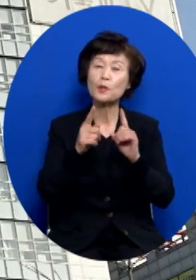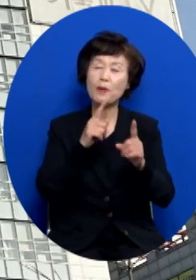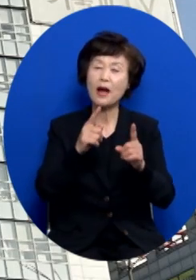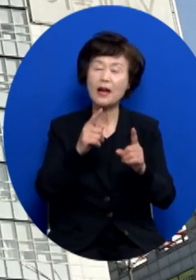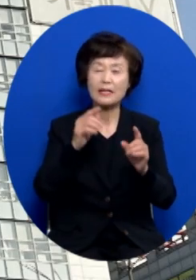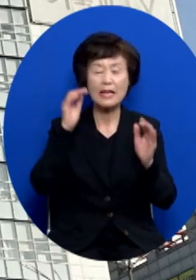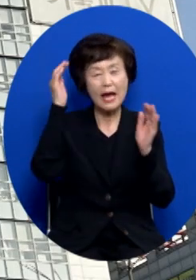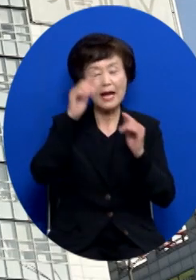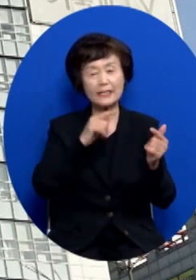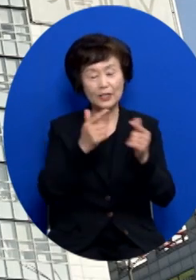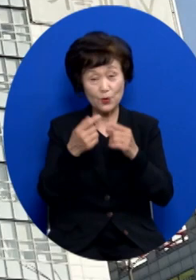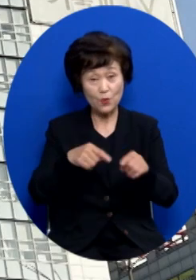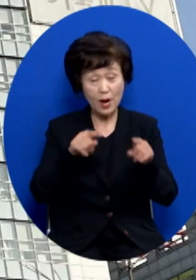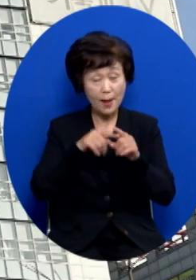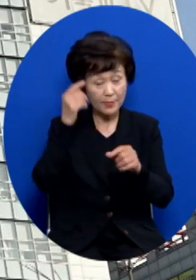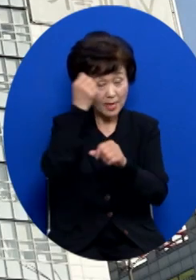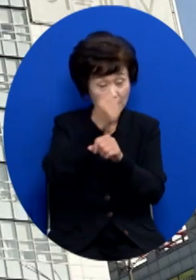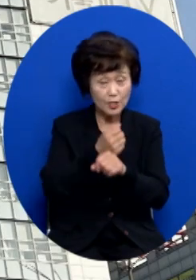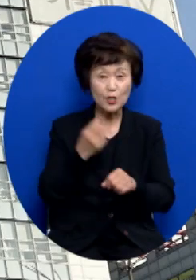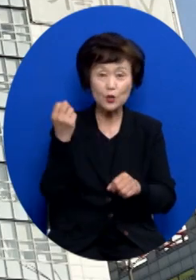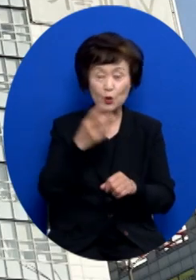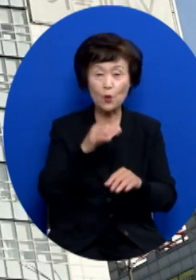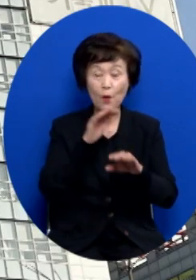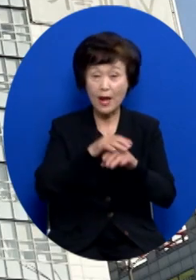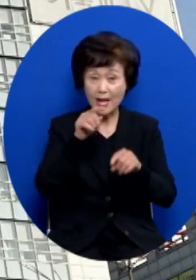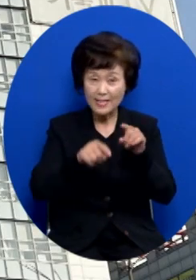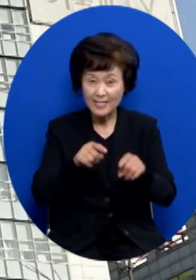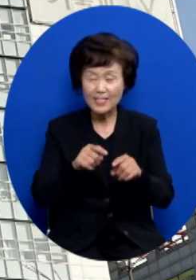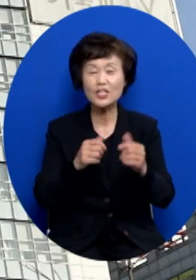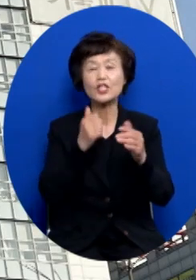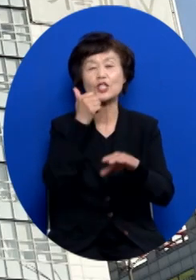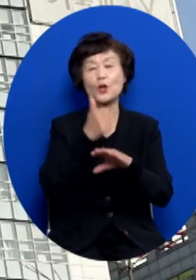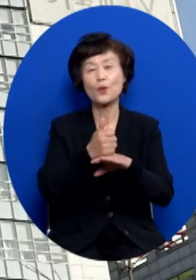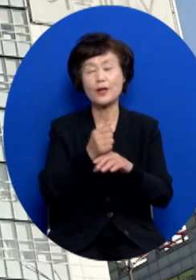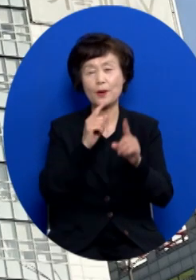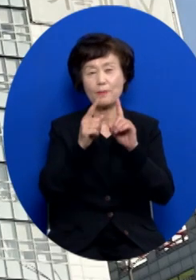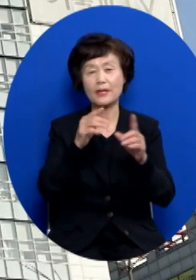요리 연구와 실전 경험을 바탕으로 거둔 결과라고 설명했습니다.